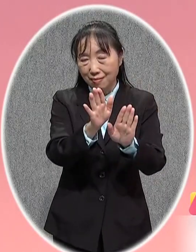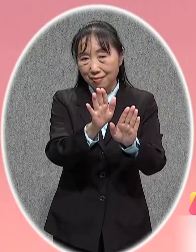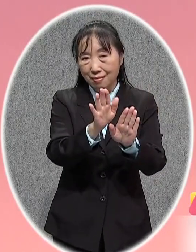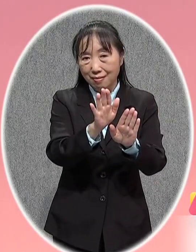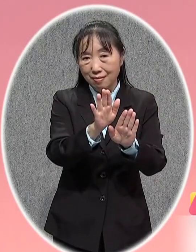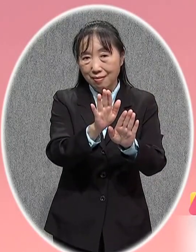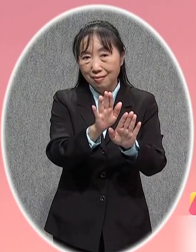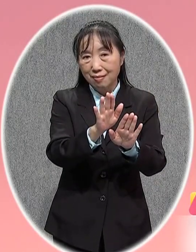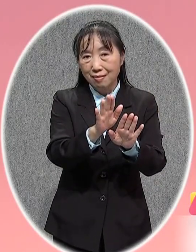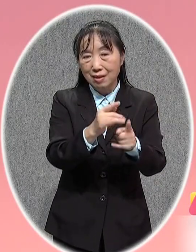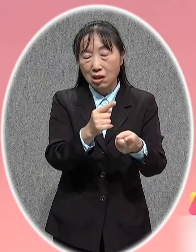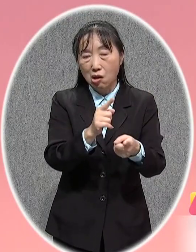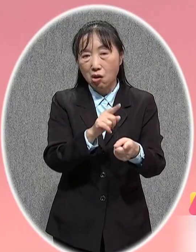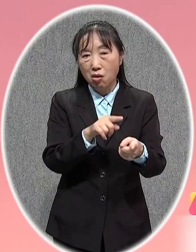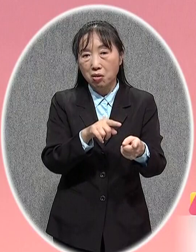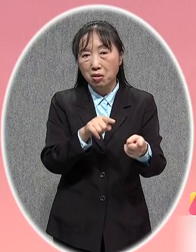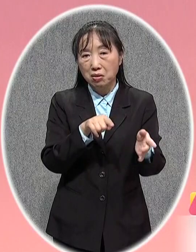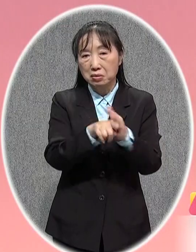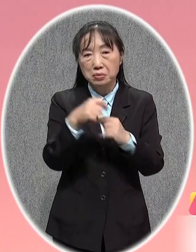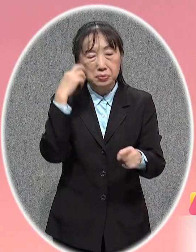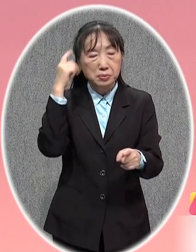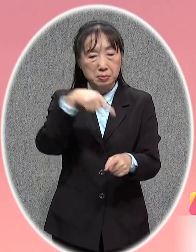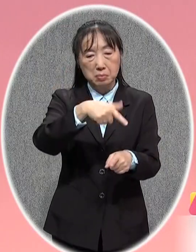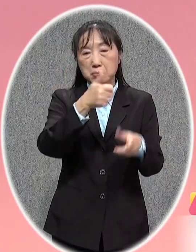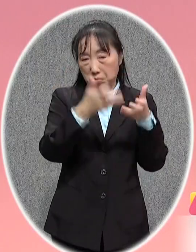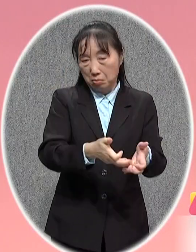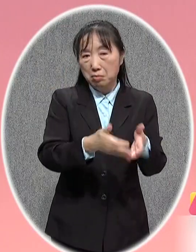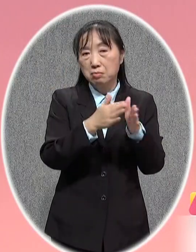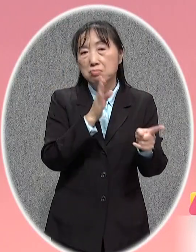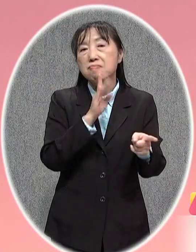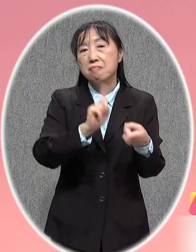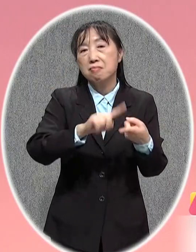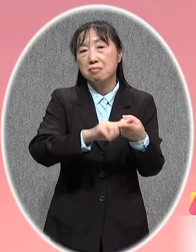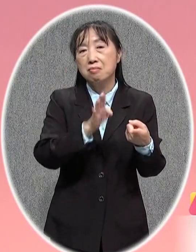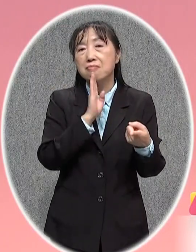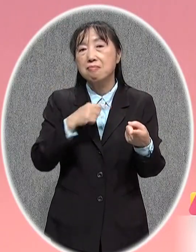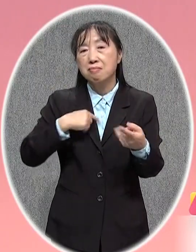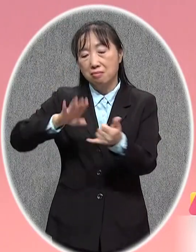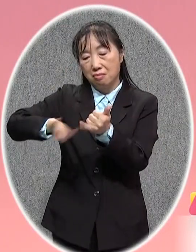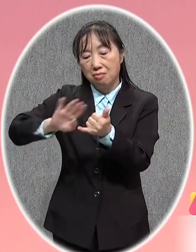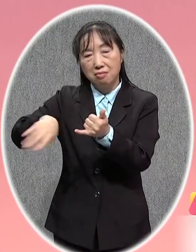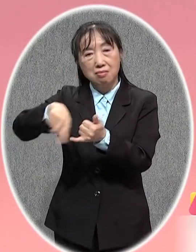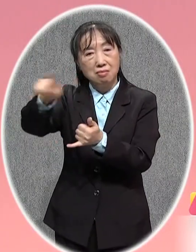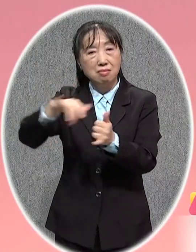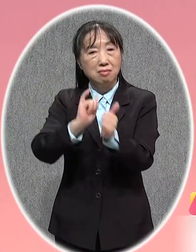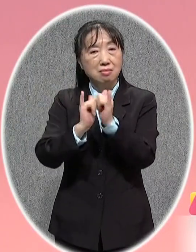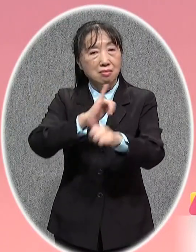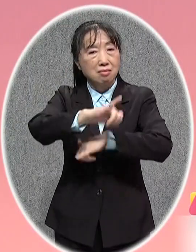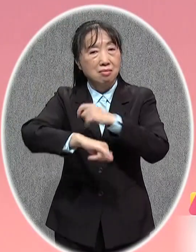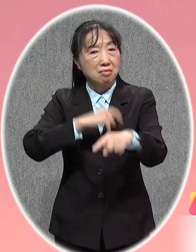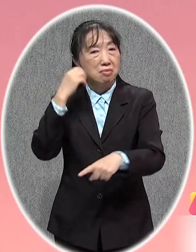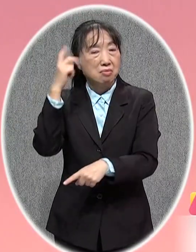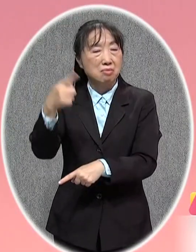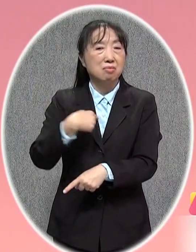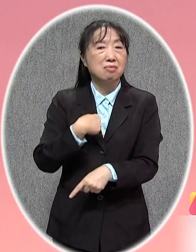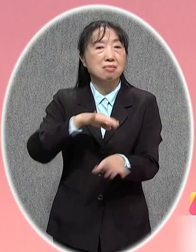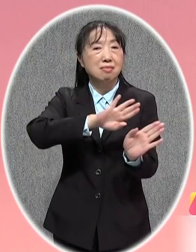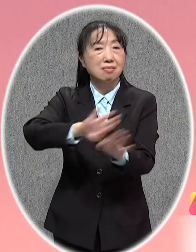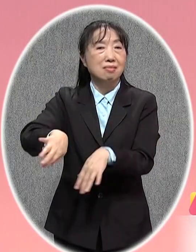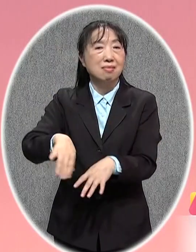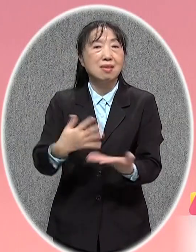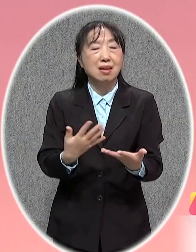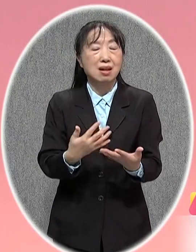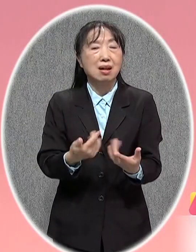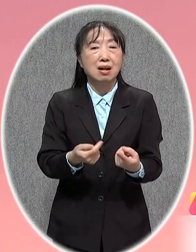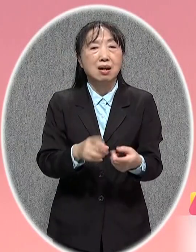上纲到最重要最重要，而忽略了中南部居民的需求，甚至呢，燃煤不